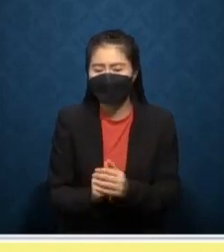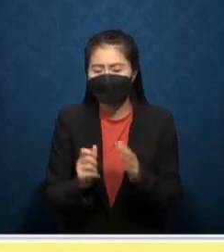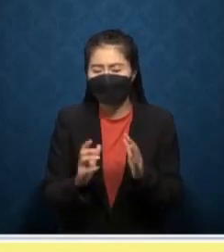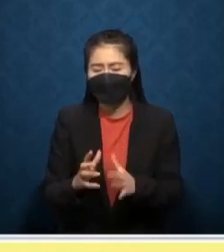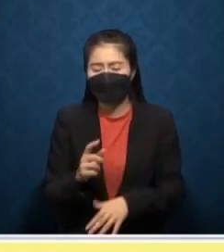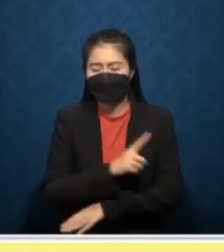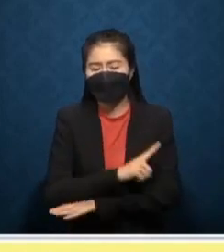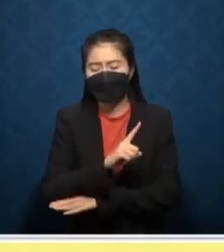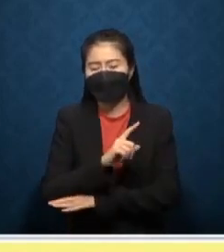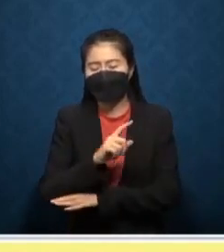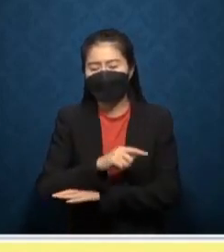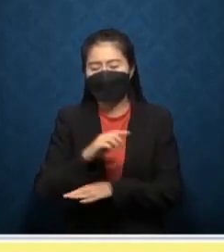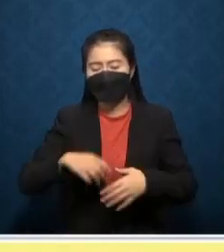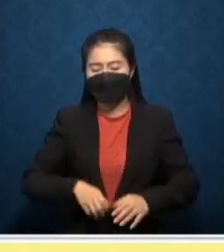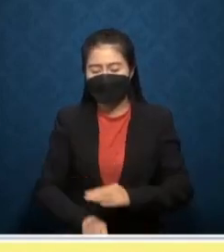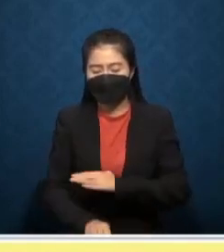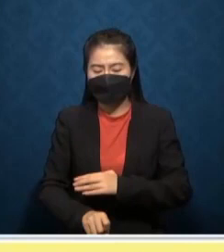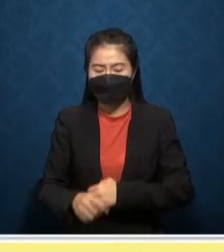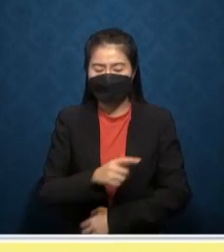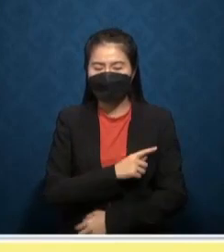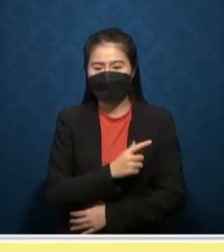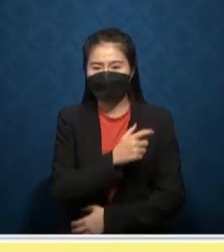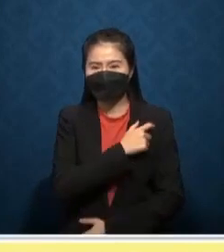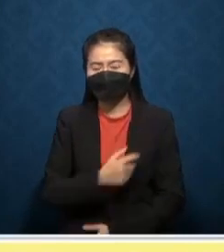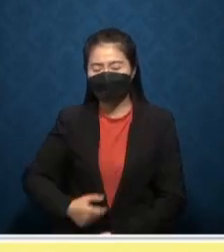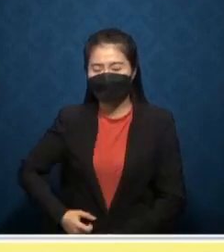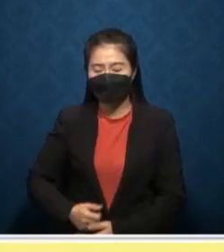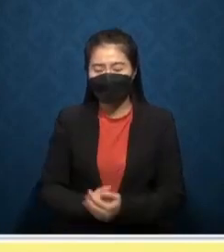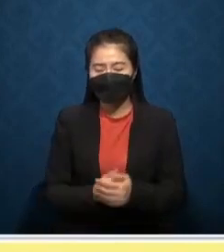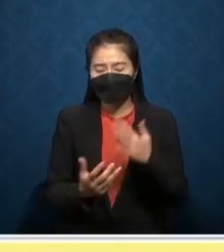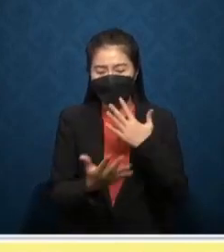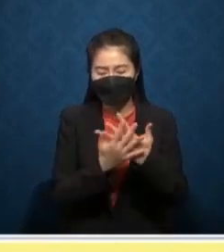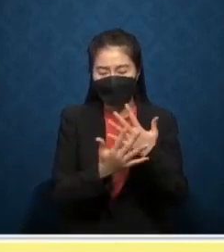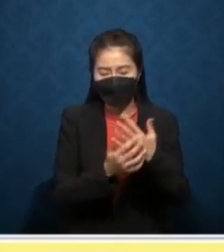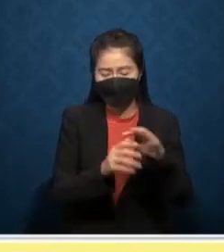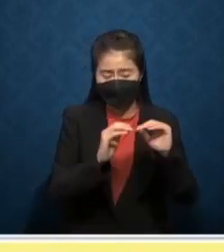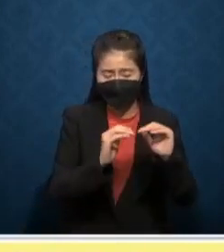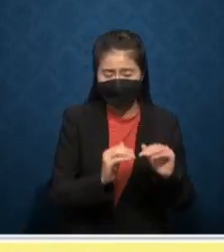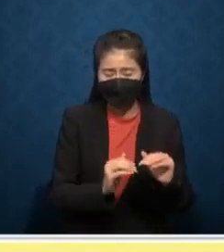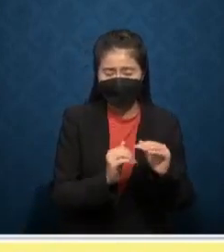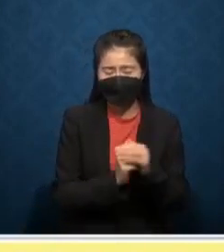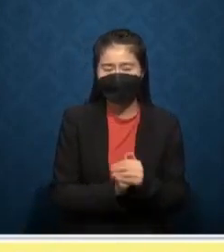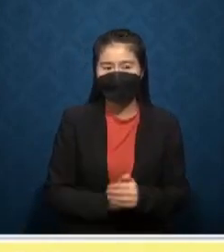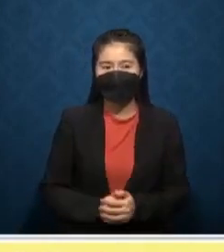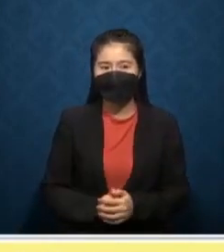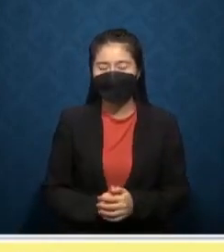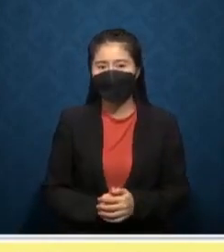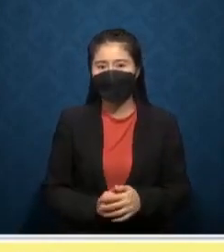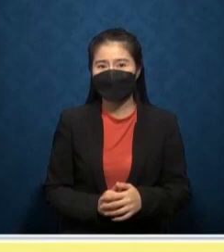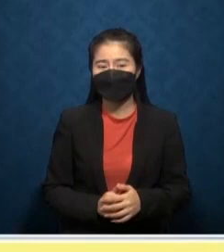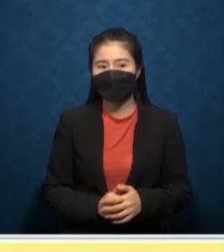ิคภตงเก conversionช่วยไครัการออกกษหมาย กะท้อมการออกกษหมายประบวันษยาเศษติด